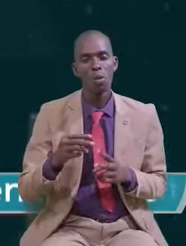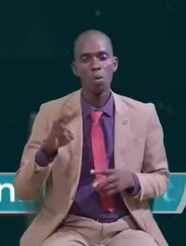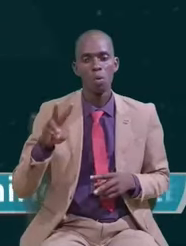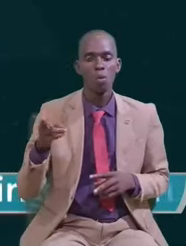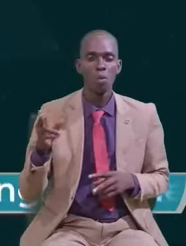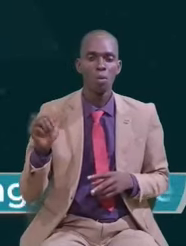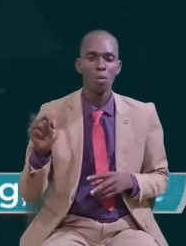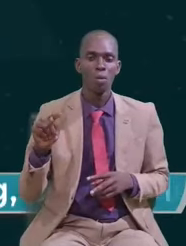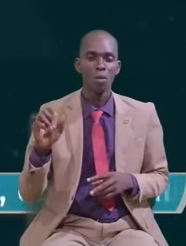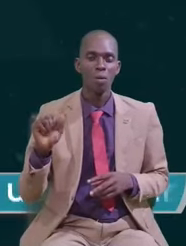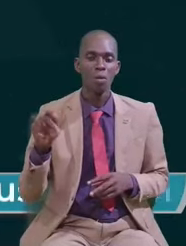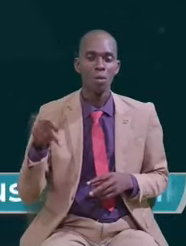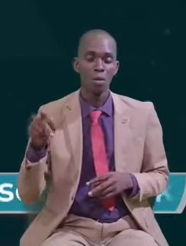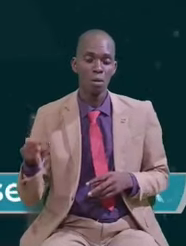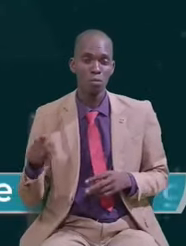plus 234